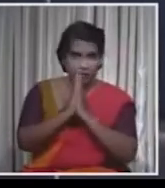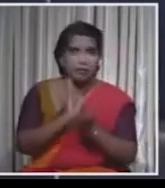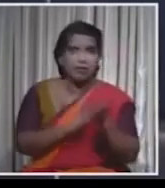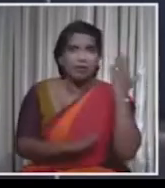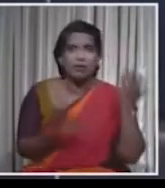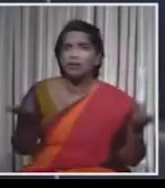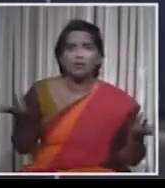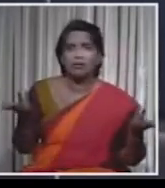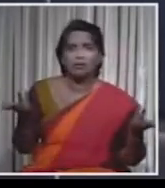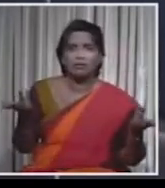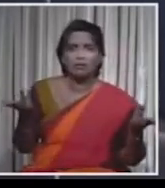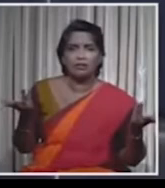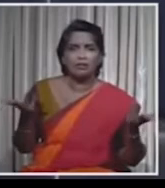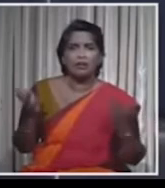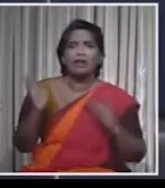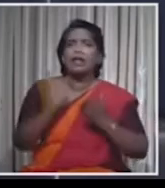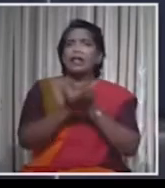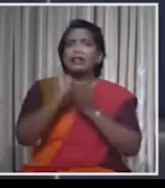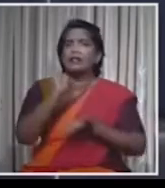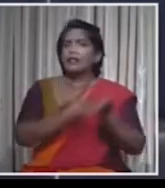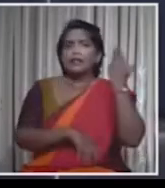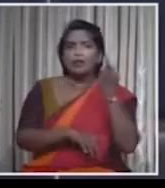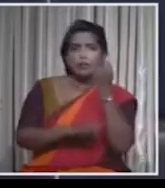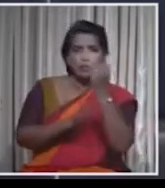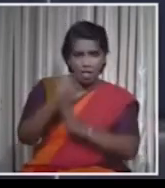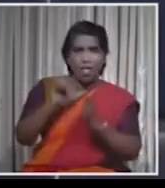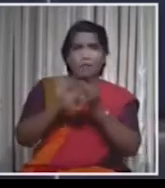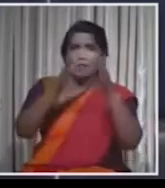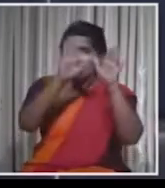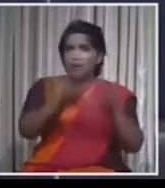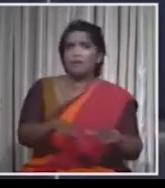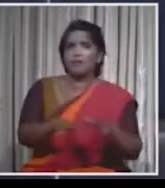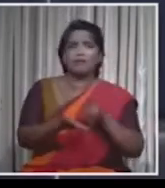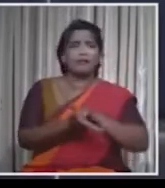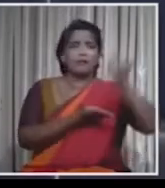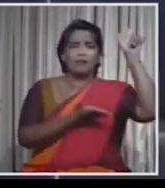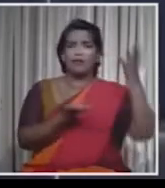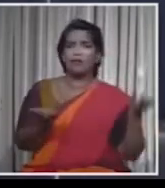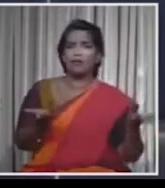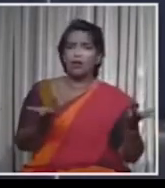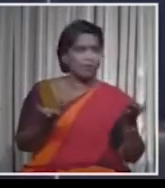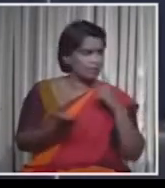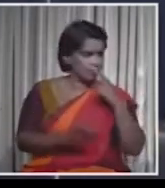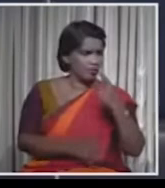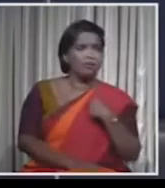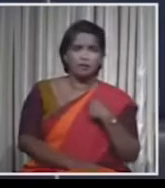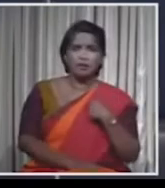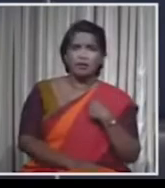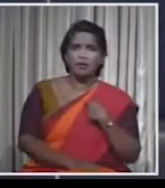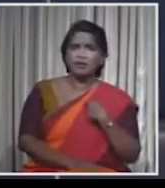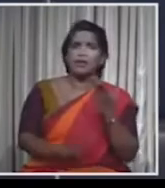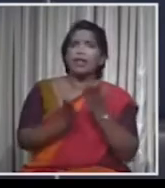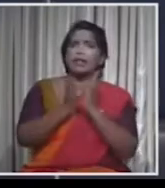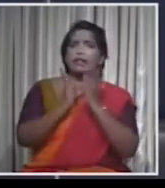ගියේ? ඒකයි මම අහන්නේ ඇයි ඉන්දියාවට ගියේ? මුදල් ඇමතුමා මෙතන ඉන්න ඕනේ. ඇයි ඉන්දියාවට ගියේ කියලා අපිට කියන්න? ඇමතුමා මට කියන්නේ